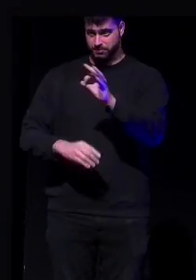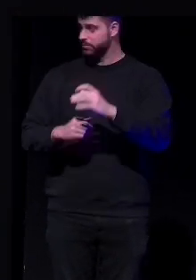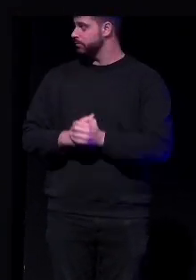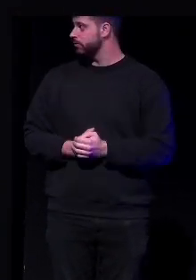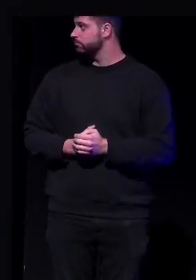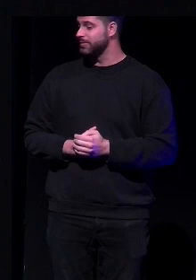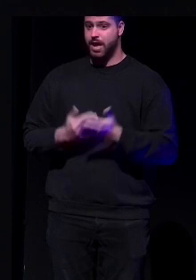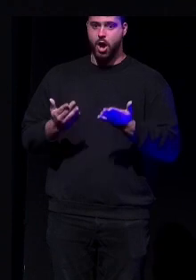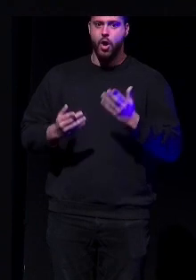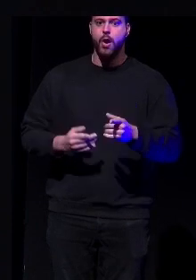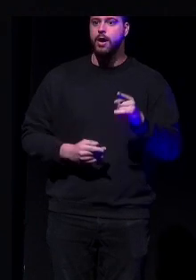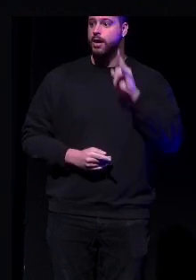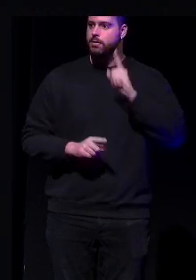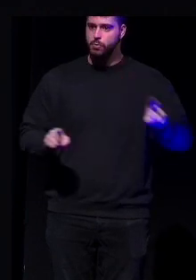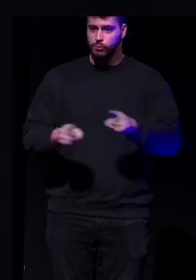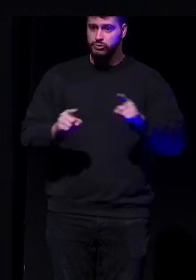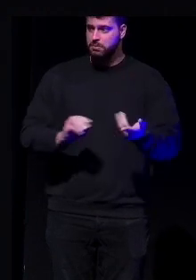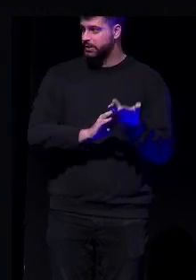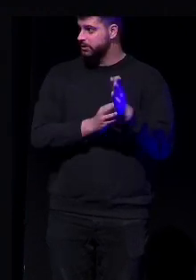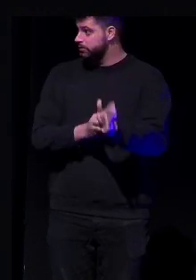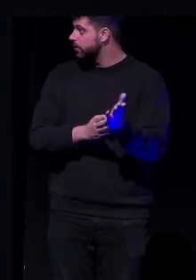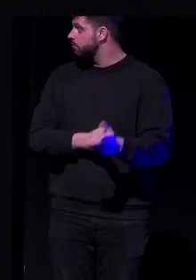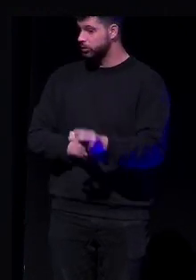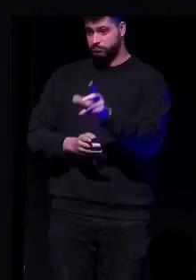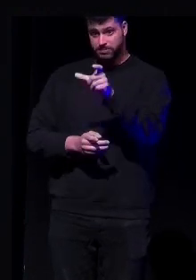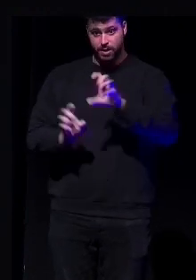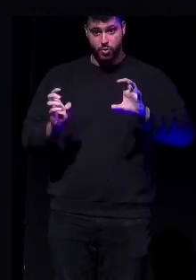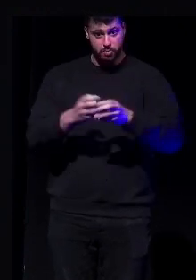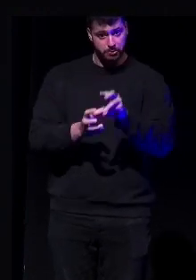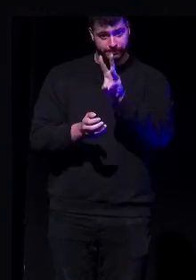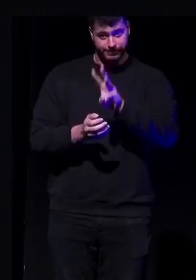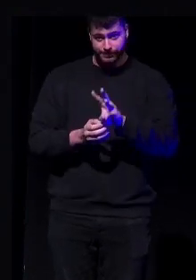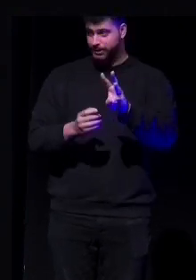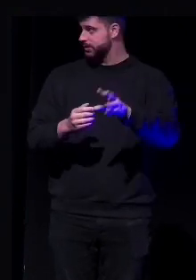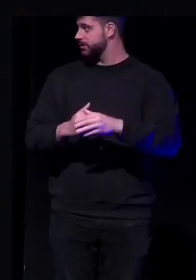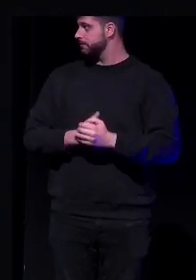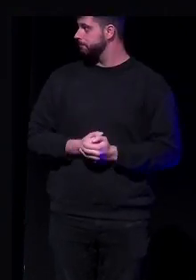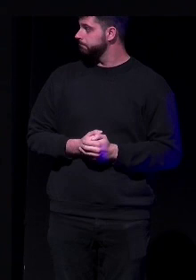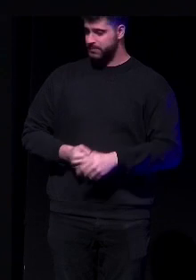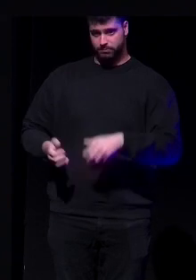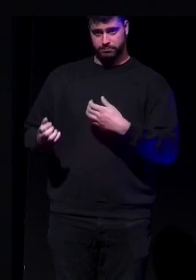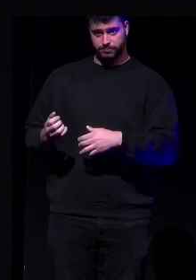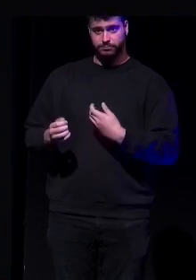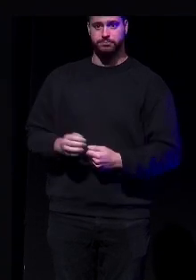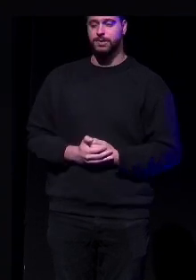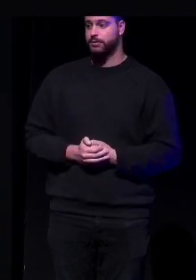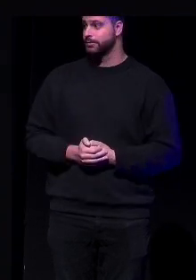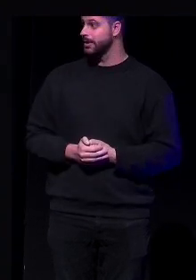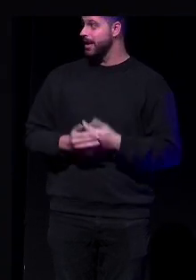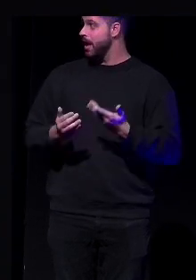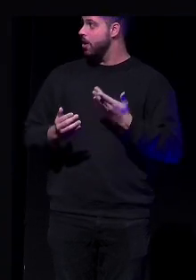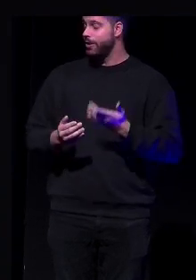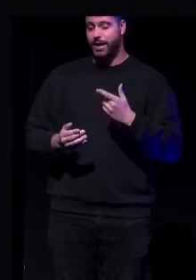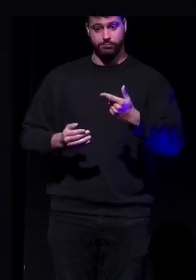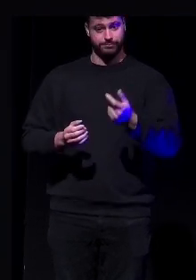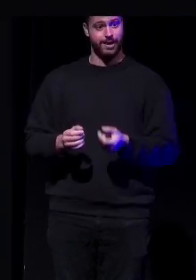posem-hi música. Presentem el trio de corda i veu format per Glòria Vila, Marcel Torres i Bruna Enfruns, que ens interpretaran les peces Tinc